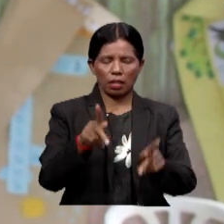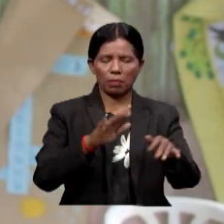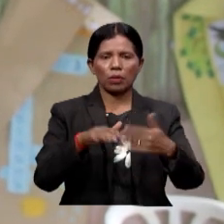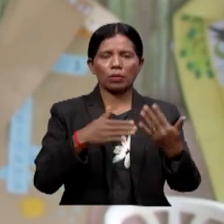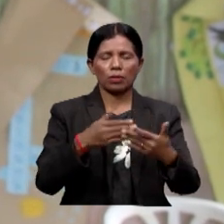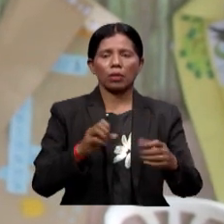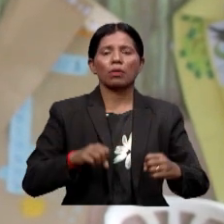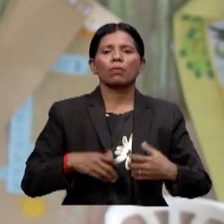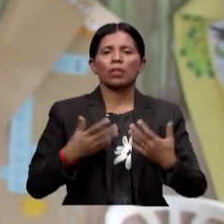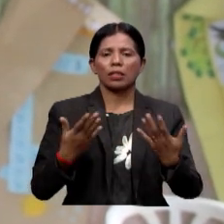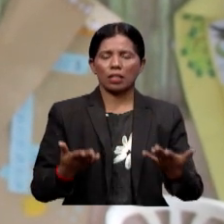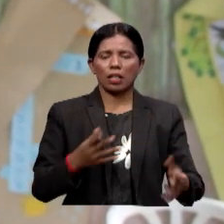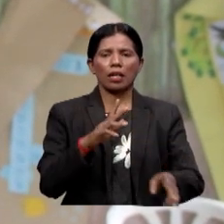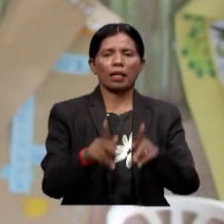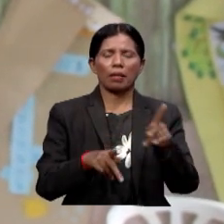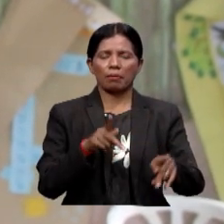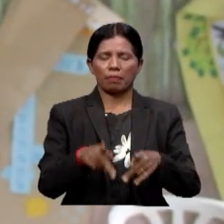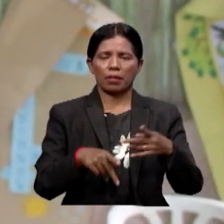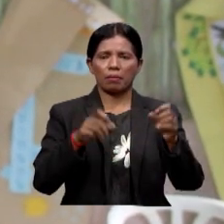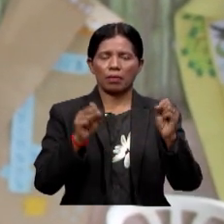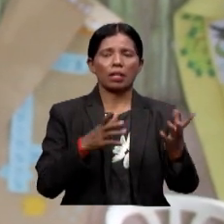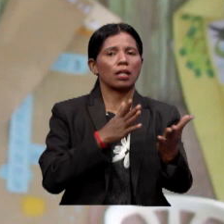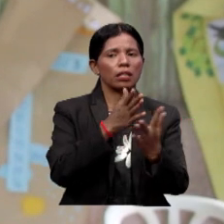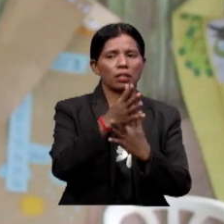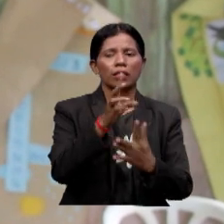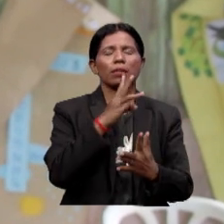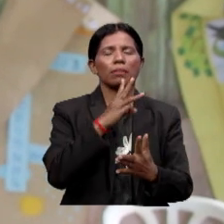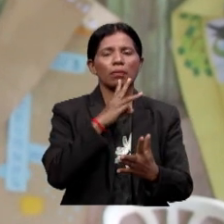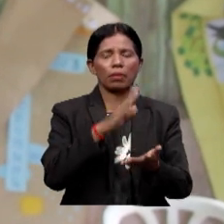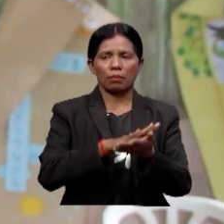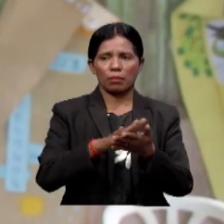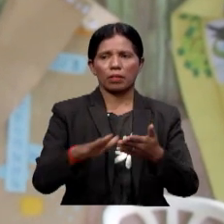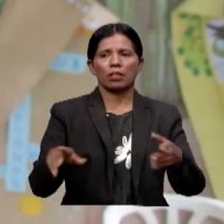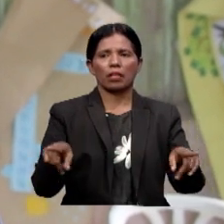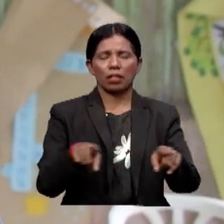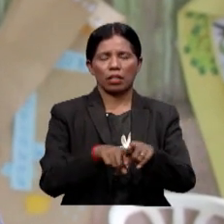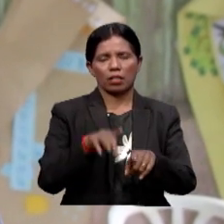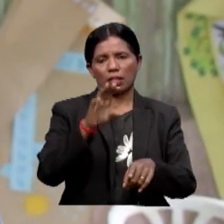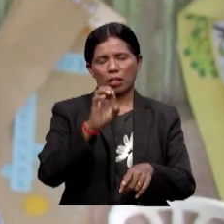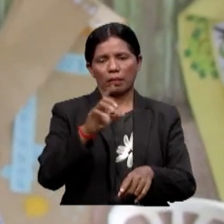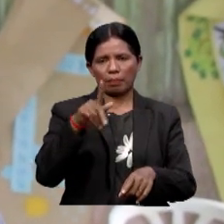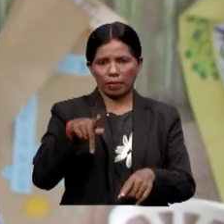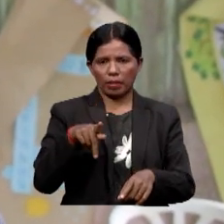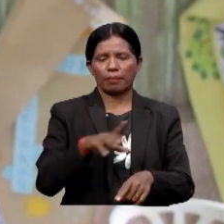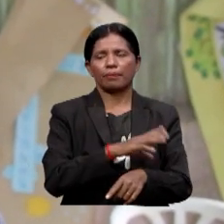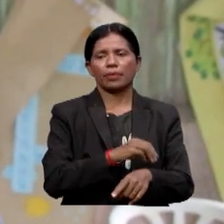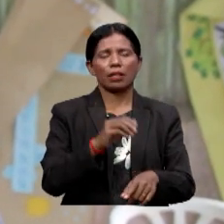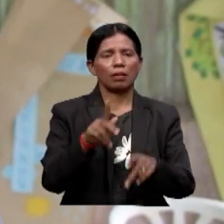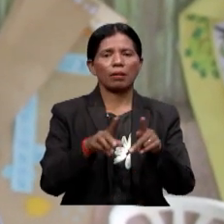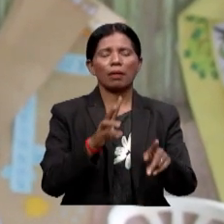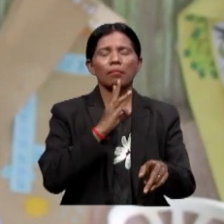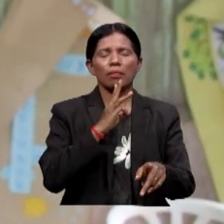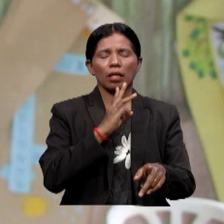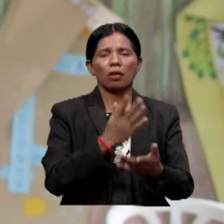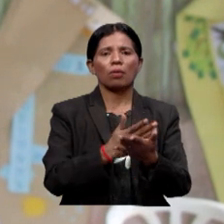ka comunidade ne bele acesso de mos hane sang sida ke empresa ida ne bela ya comunidade so so